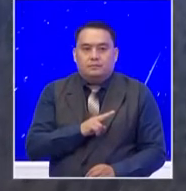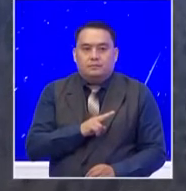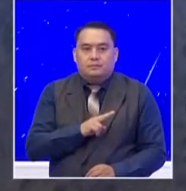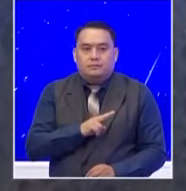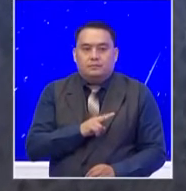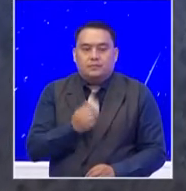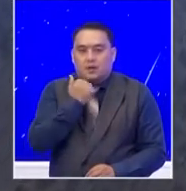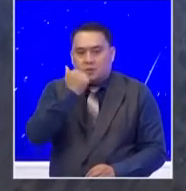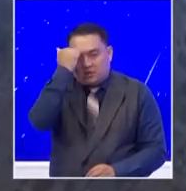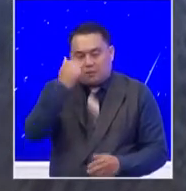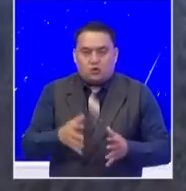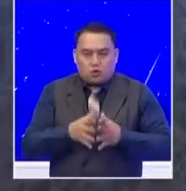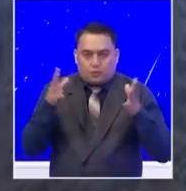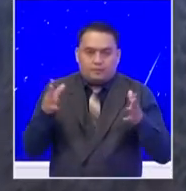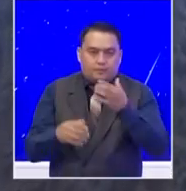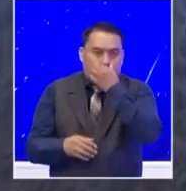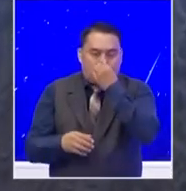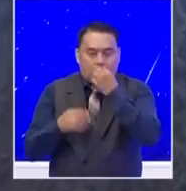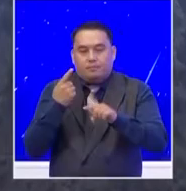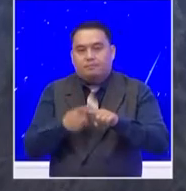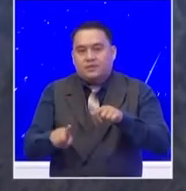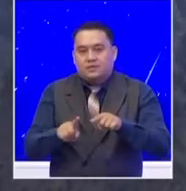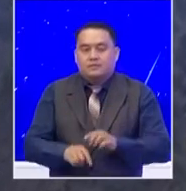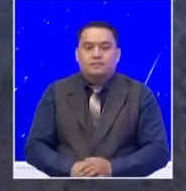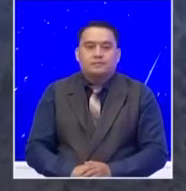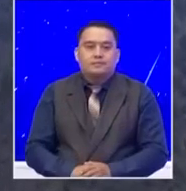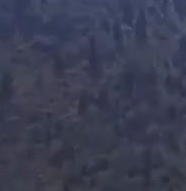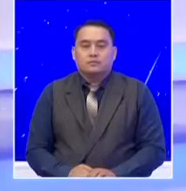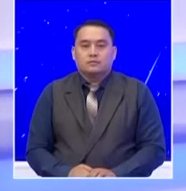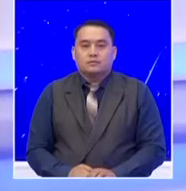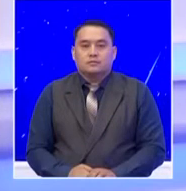работать. В общем, я благодарен им. Быстро, оперативно сработали.